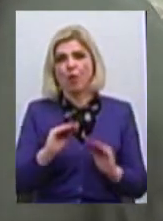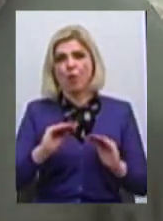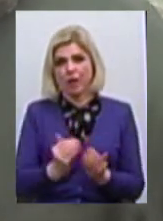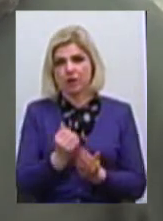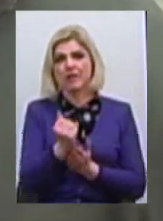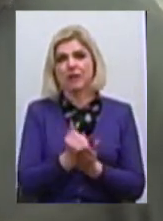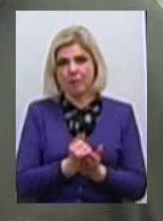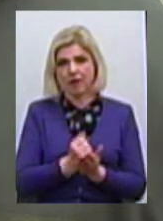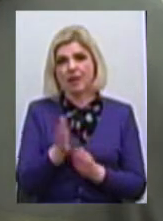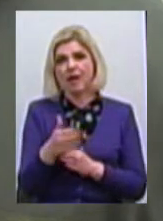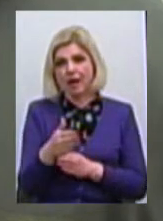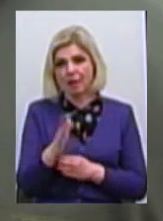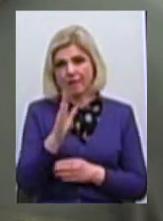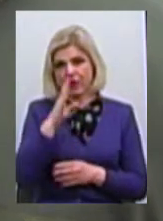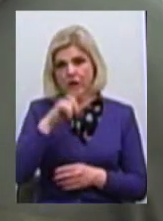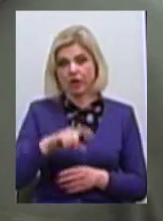в річках.